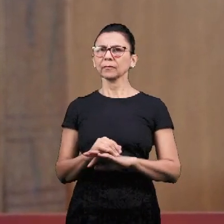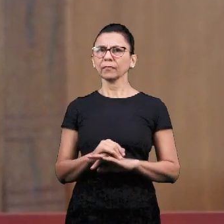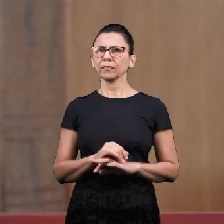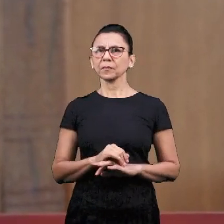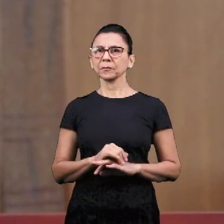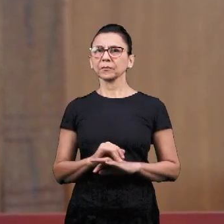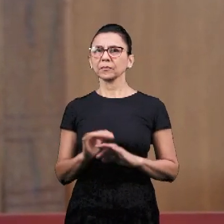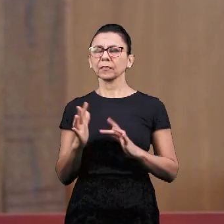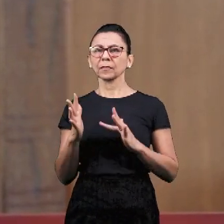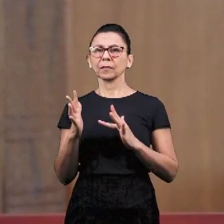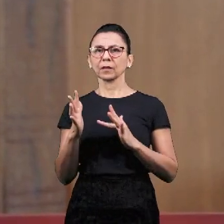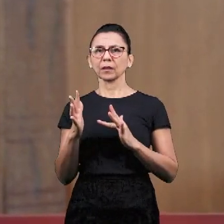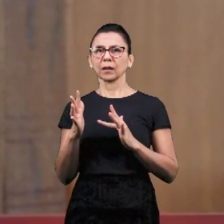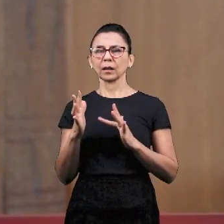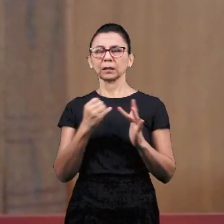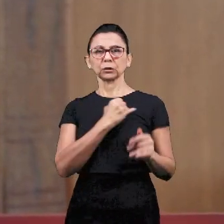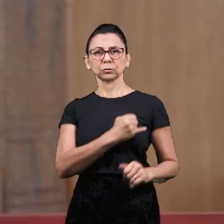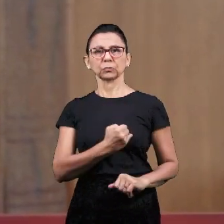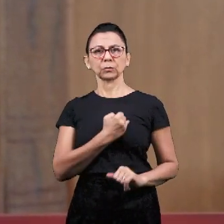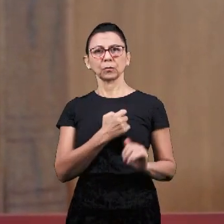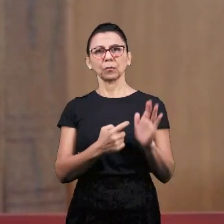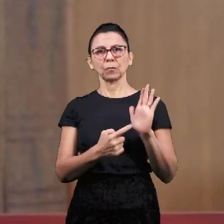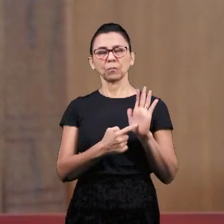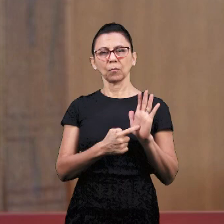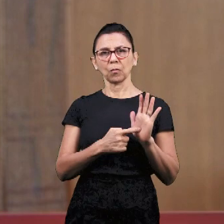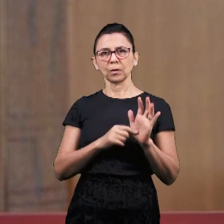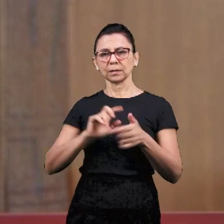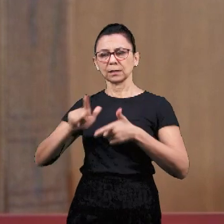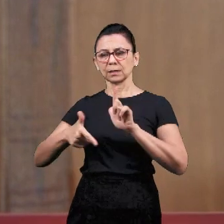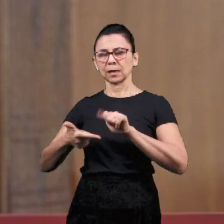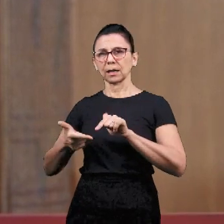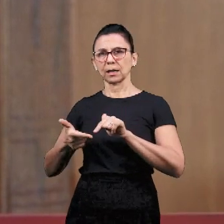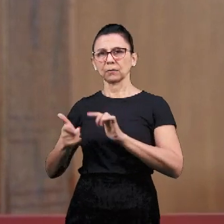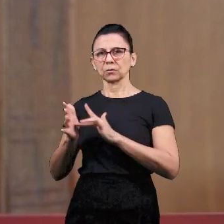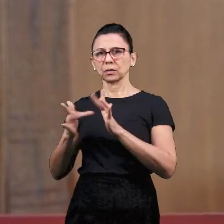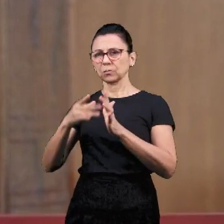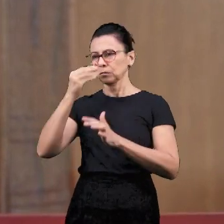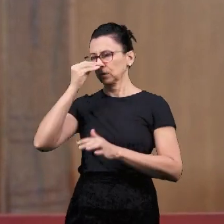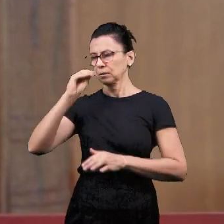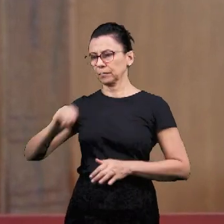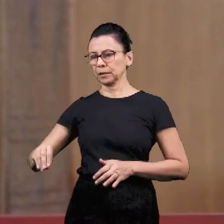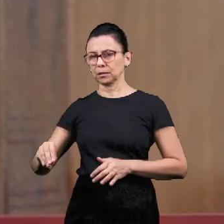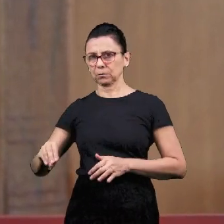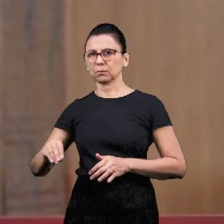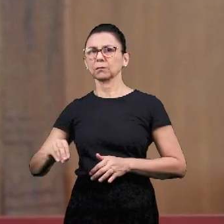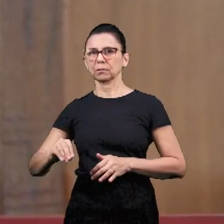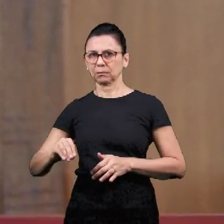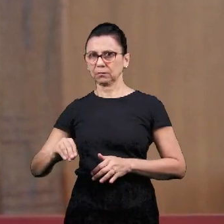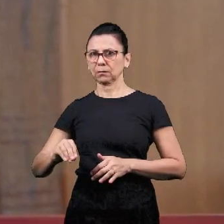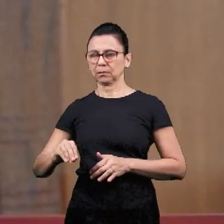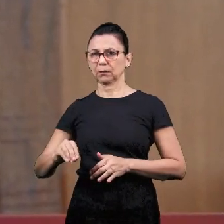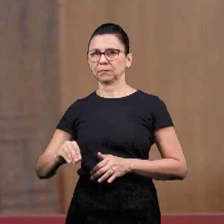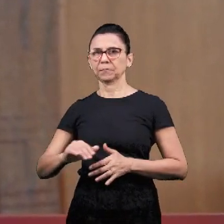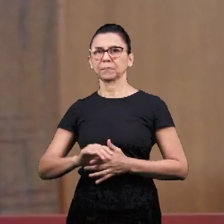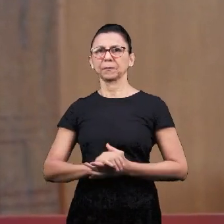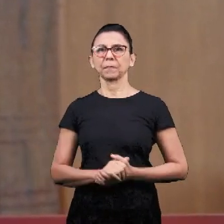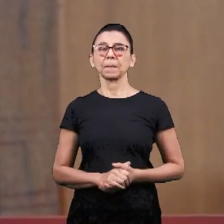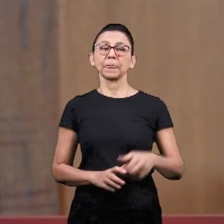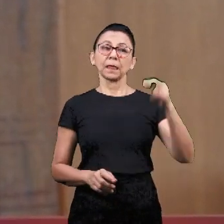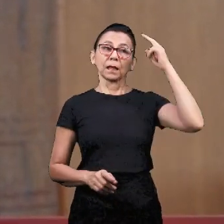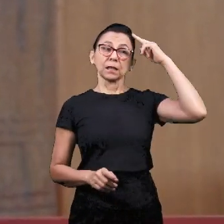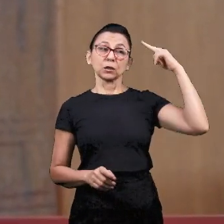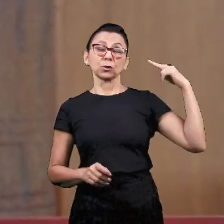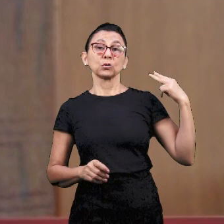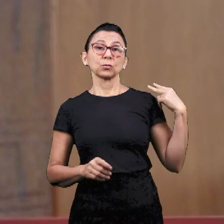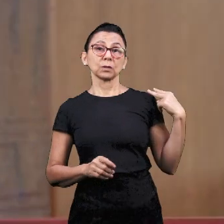en Jean, chapitre 1, verset 12, les frères, c'est-à-dire Israël, Joseph comme celui qui pourvoit